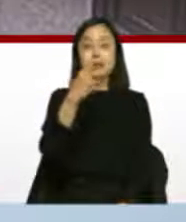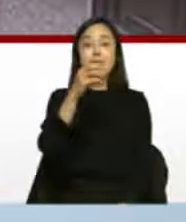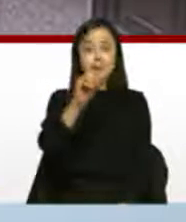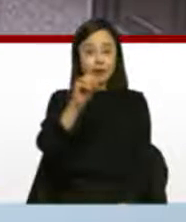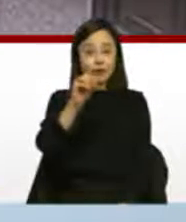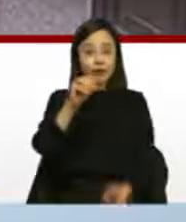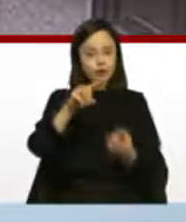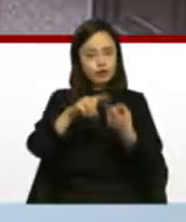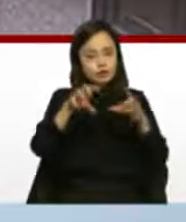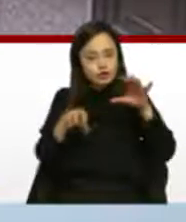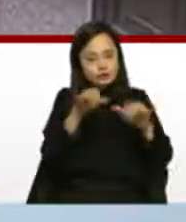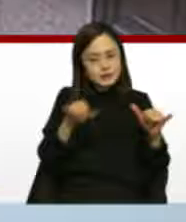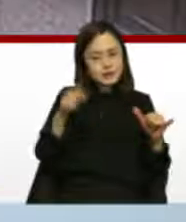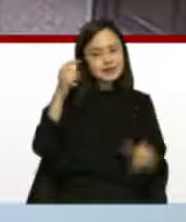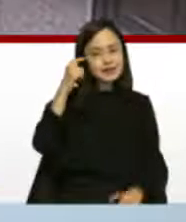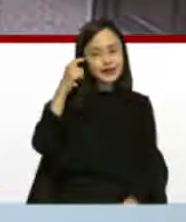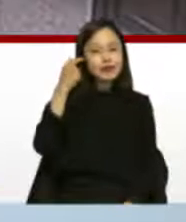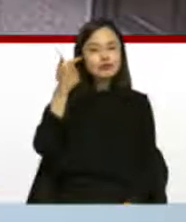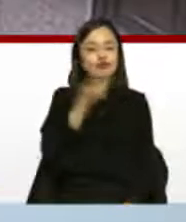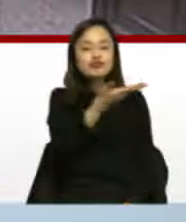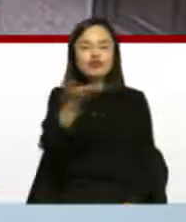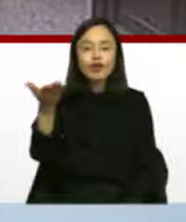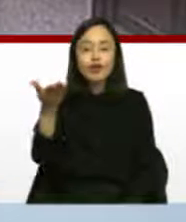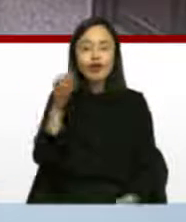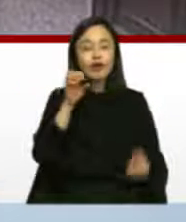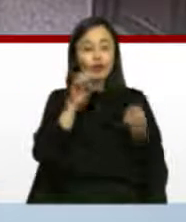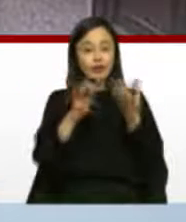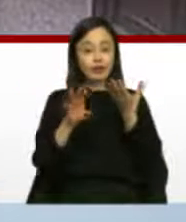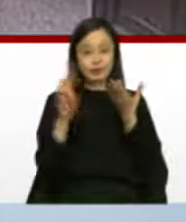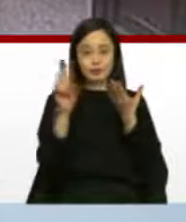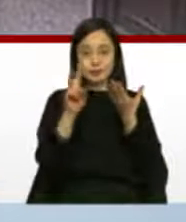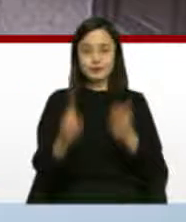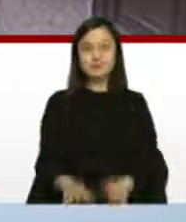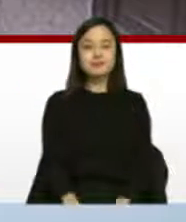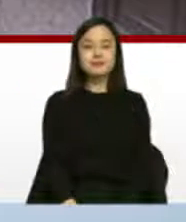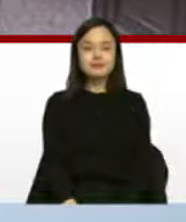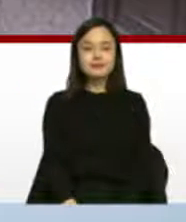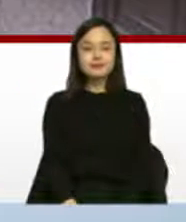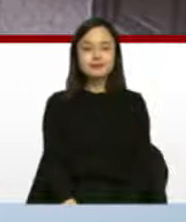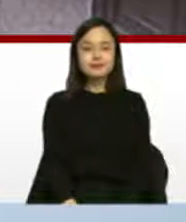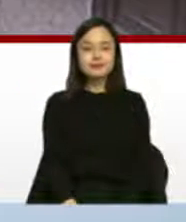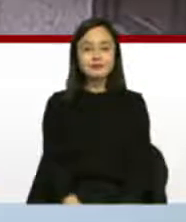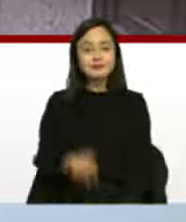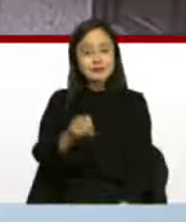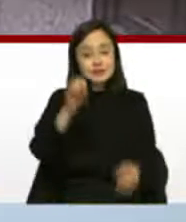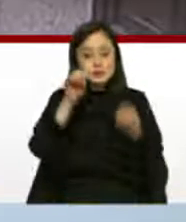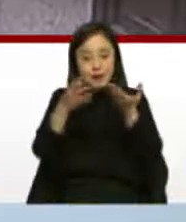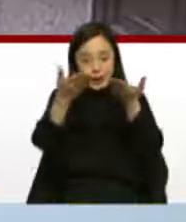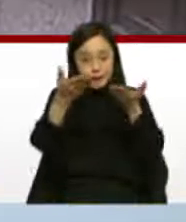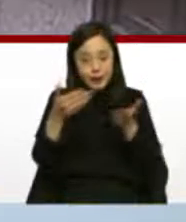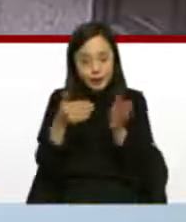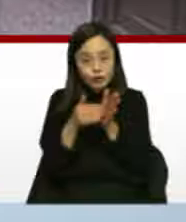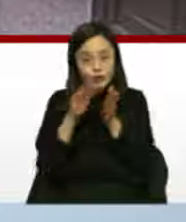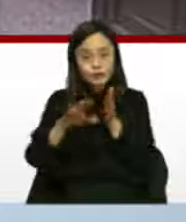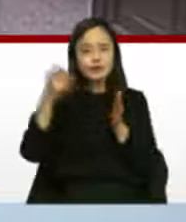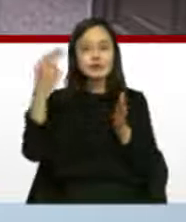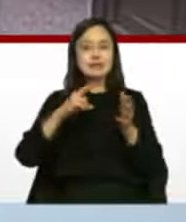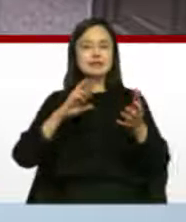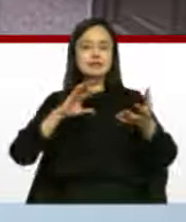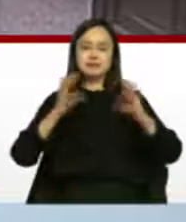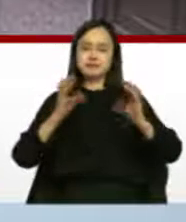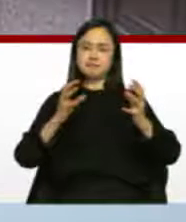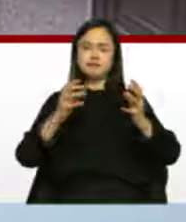주민 여론조사 결과가 나왔습니다. 이 결과를 토대로 의정비 심의위원회가 다시 회의를 열었는데 격론